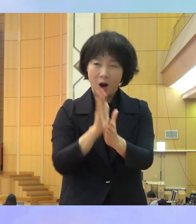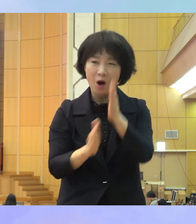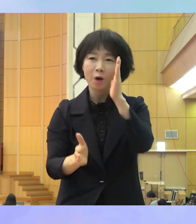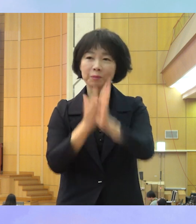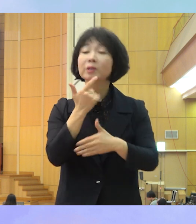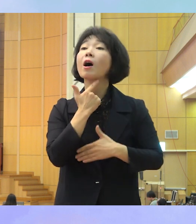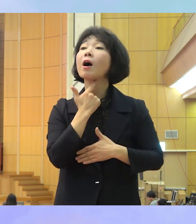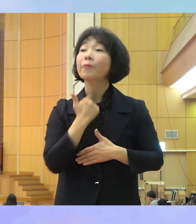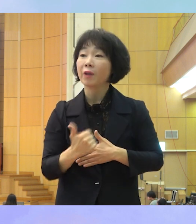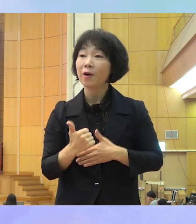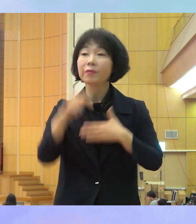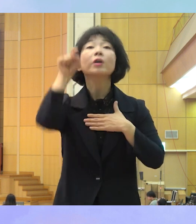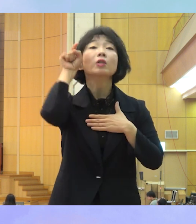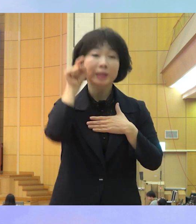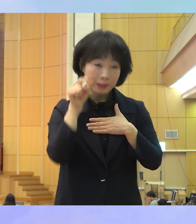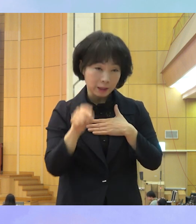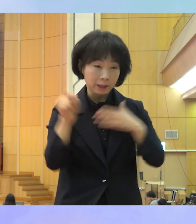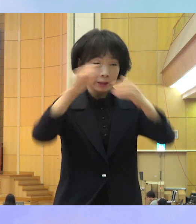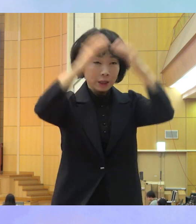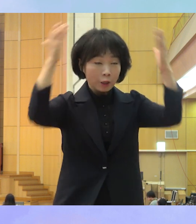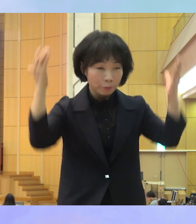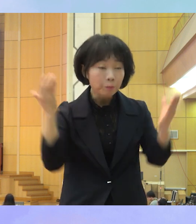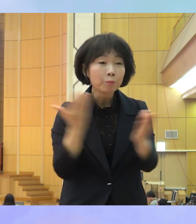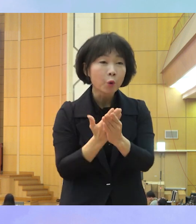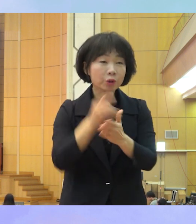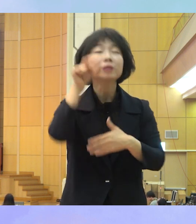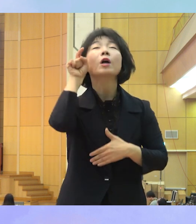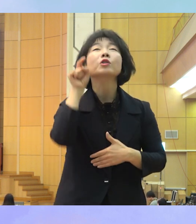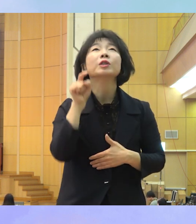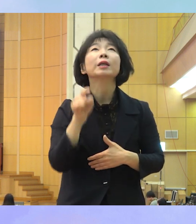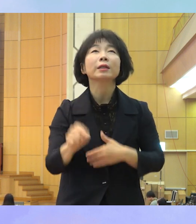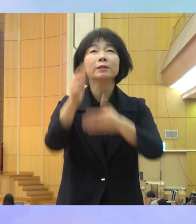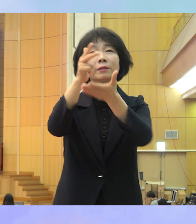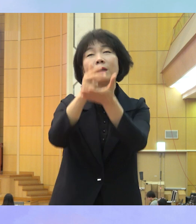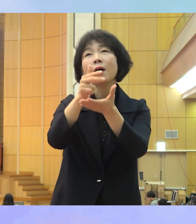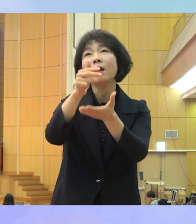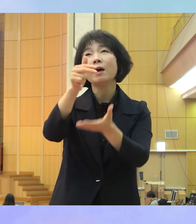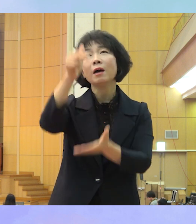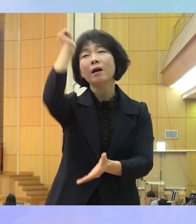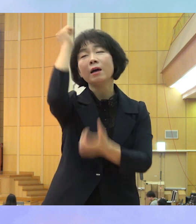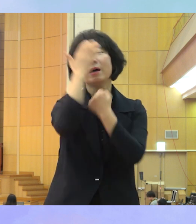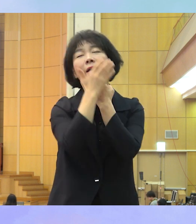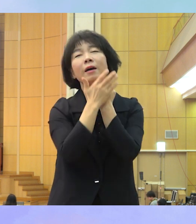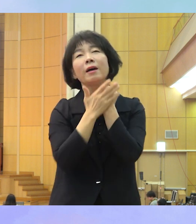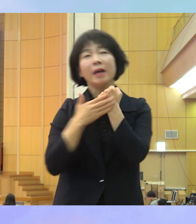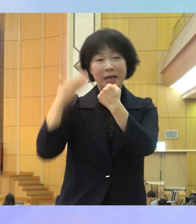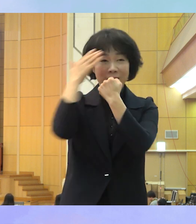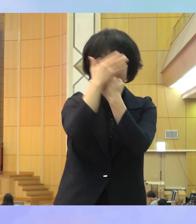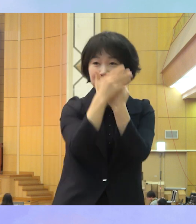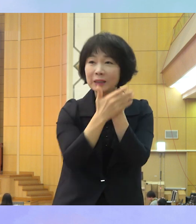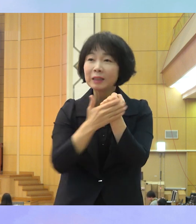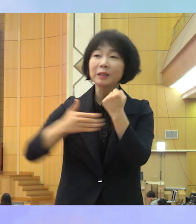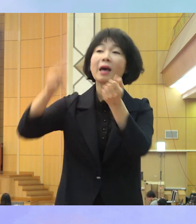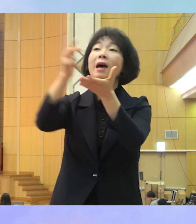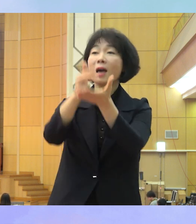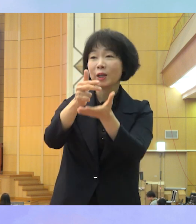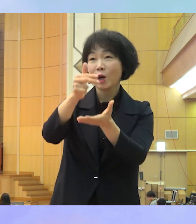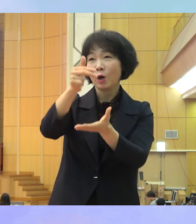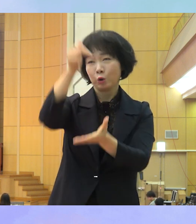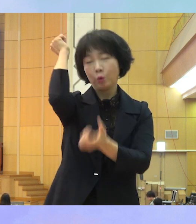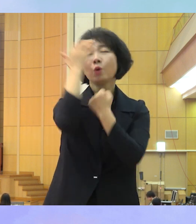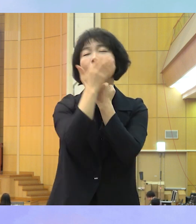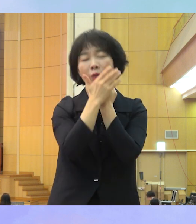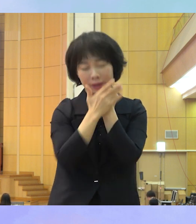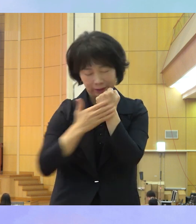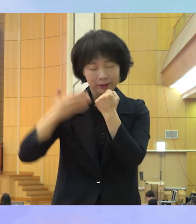하나도 없었던 것을, 모든 것이 은혜,